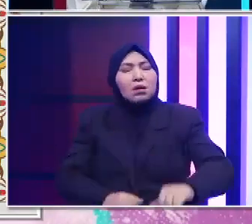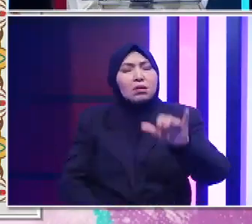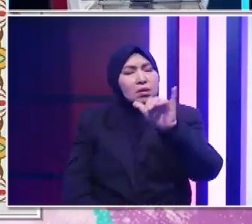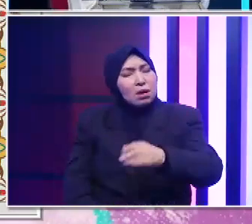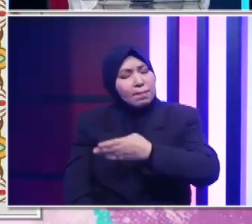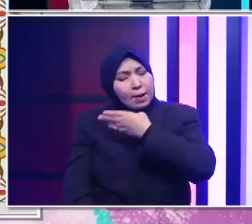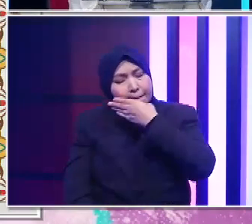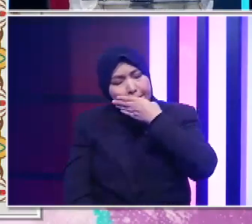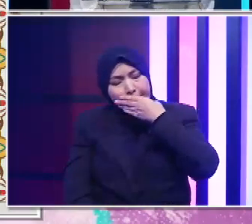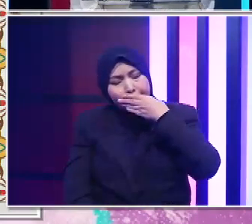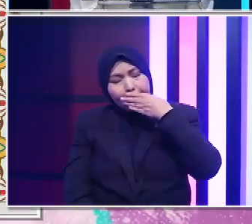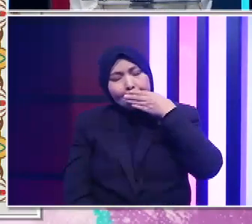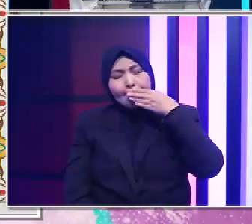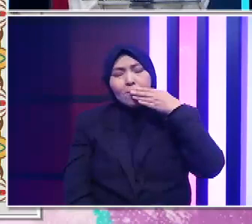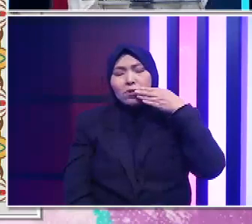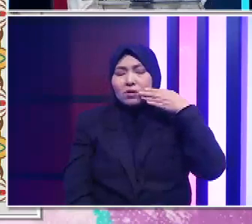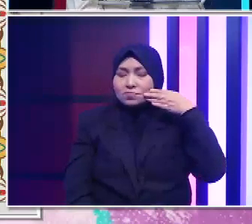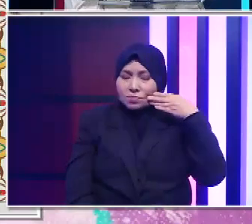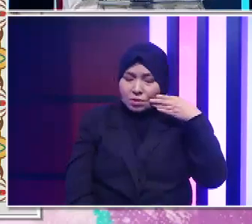usah khwatir